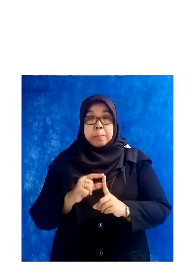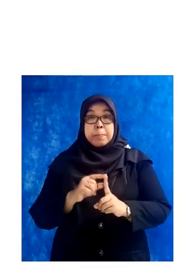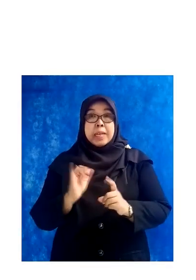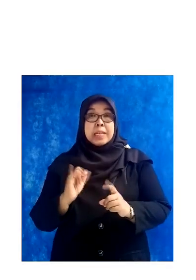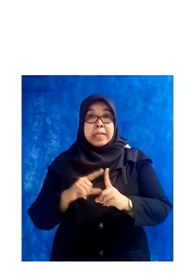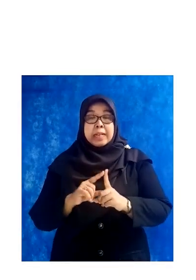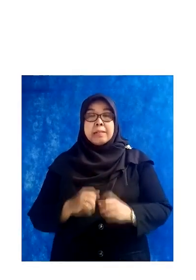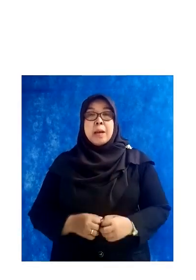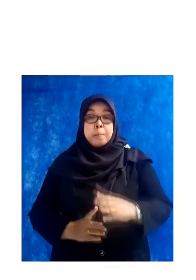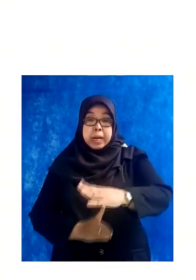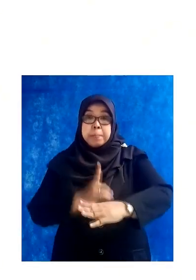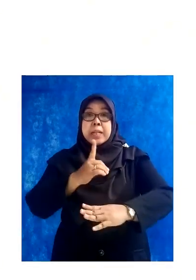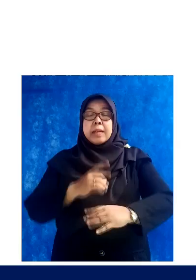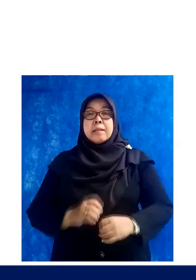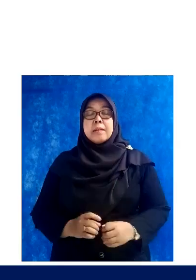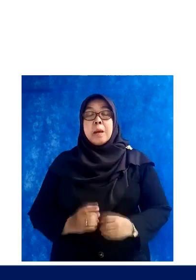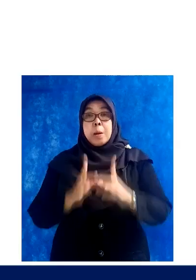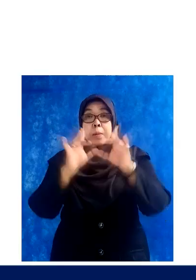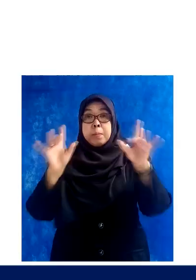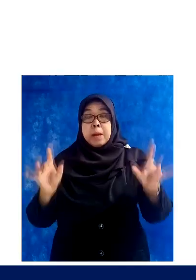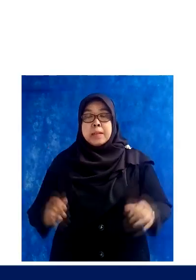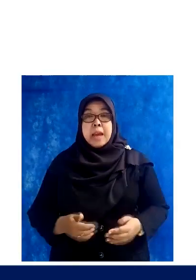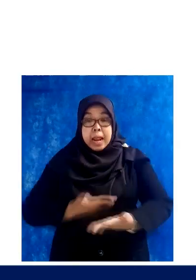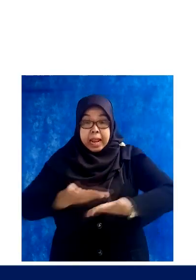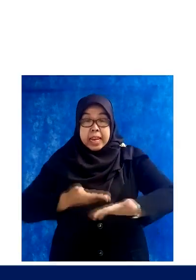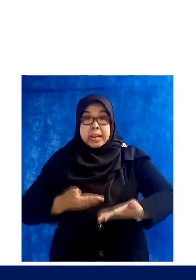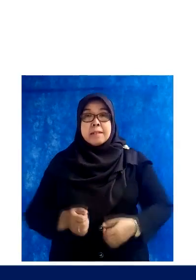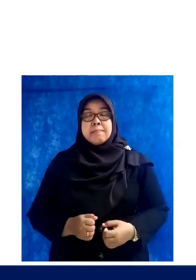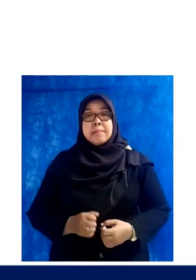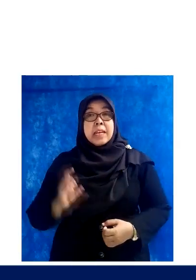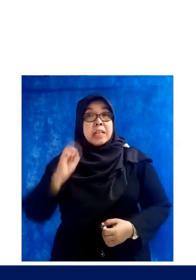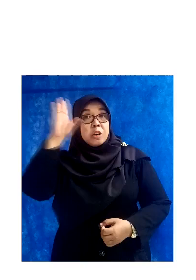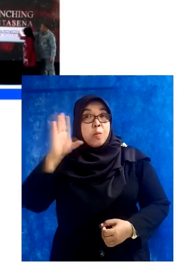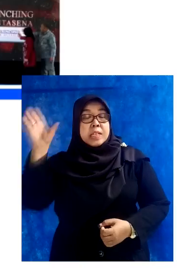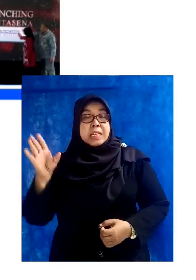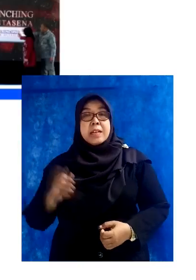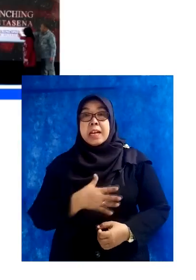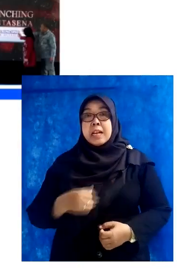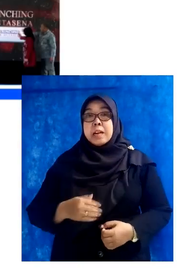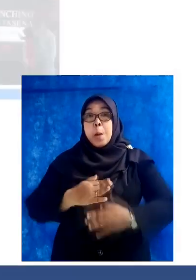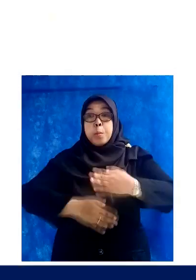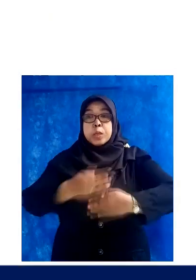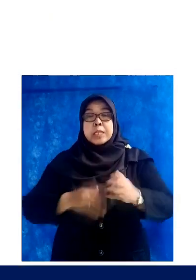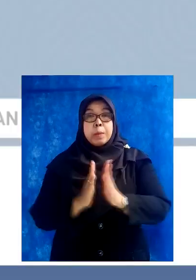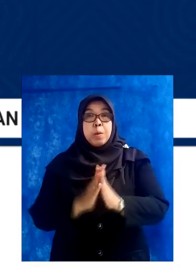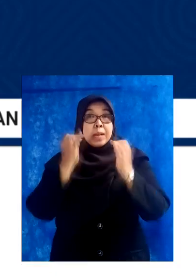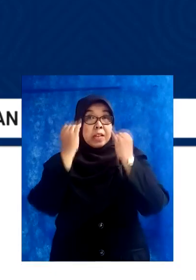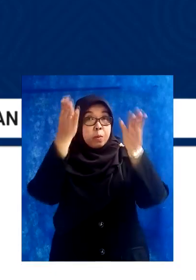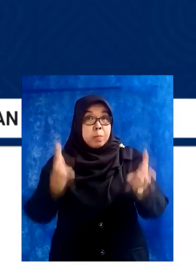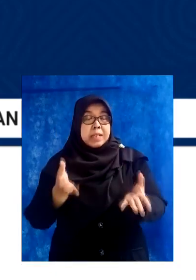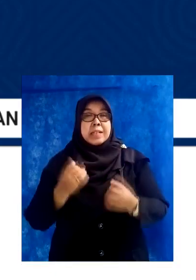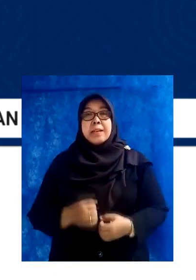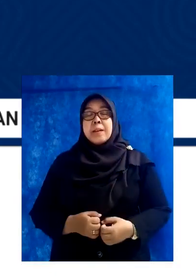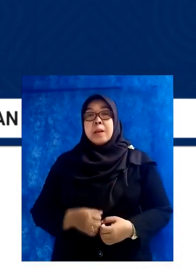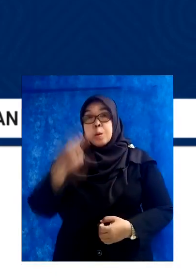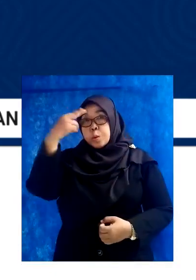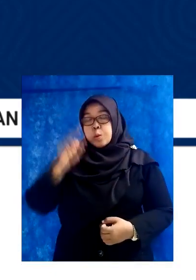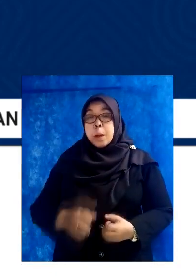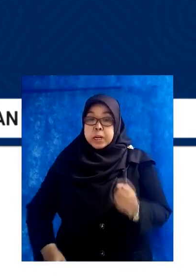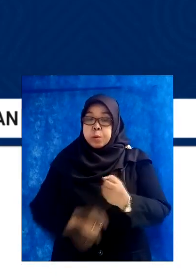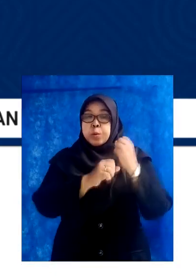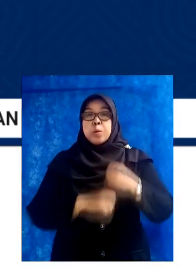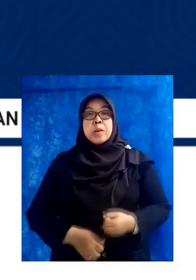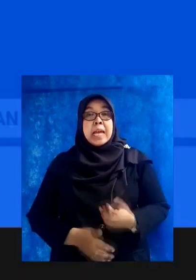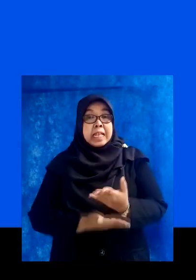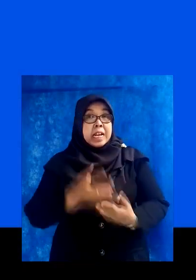Informasi dikecualikan. Website PPID juga menampilkan berbagai layanan, inovasi,